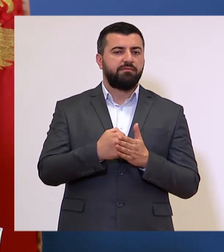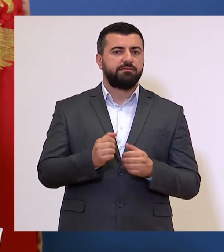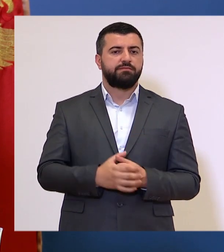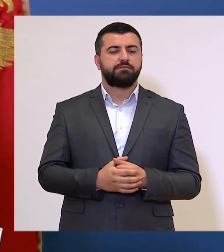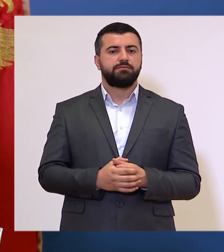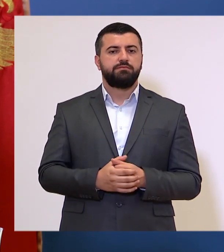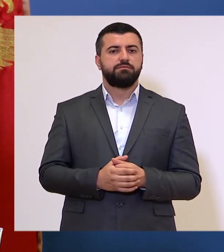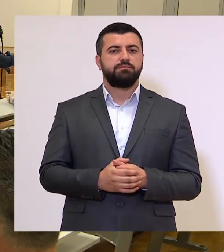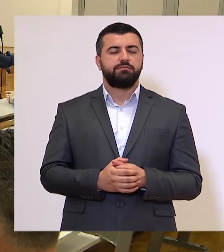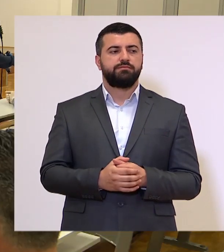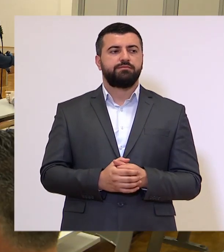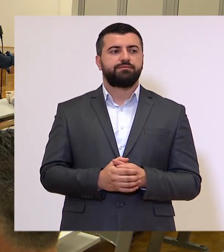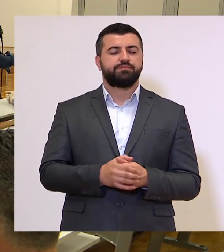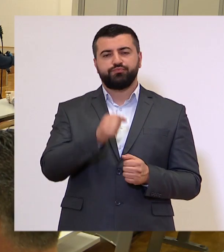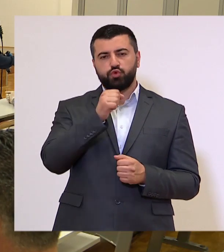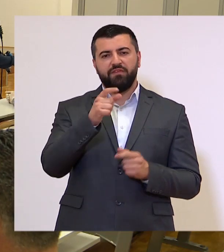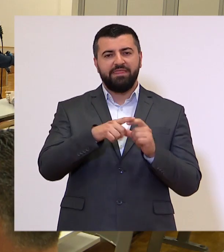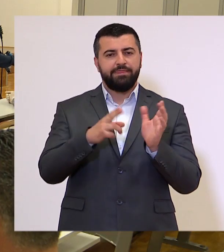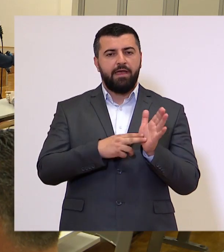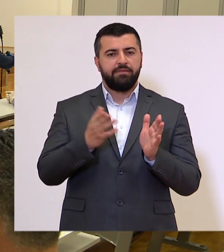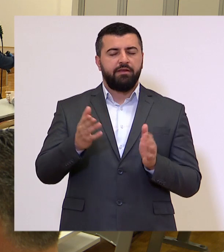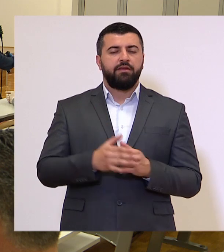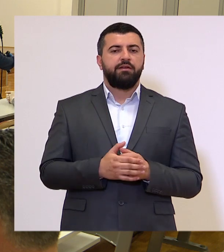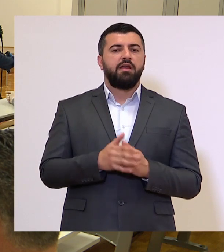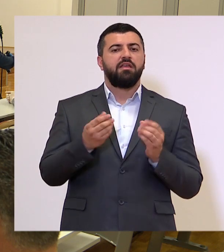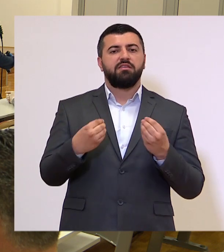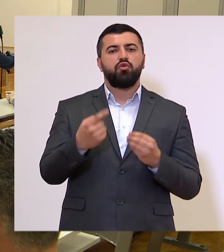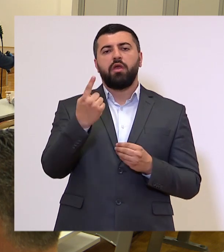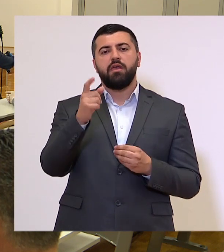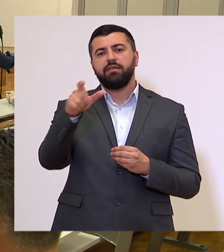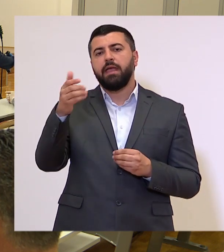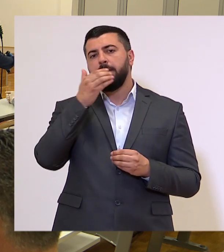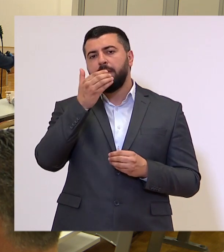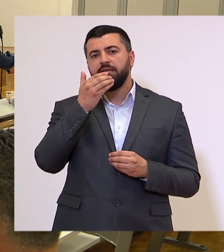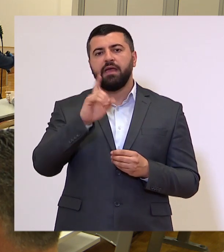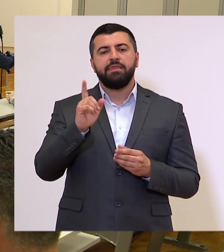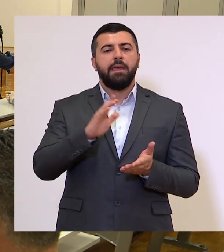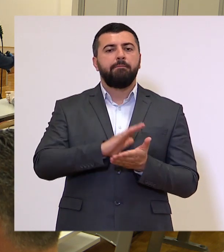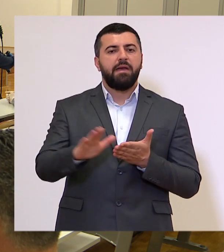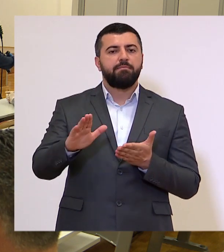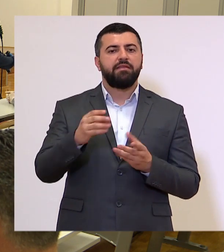5. Novinar Dana Dejan Bogojević, zašto jedan broj zaštitnih maski nije